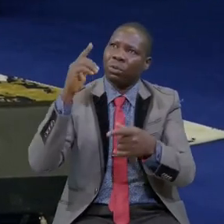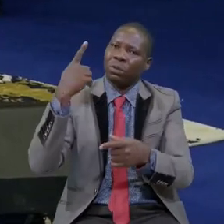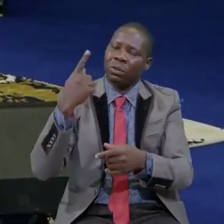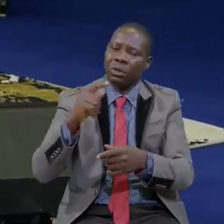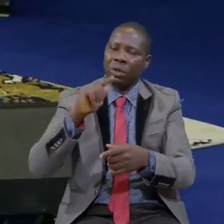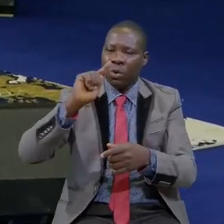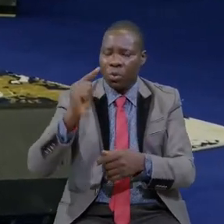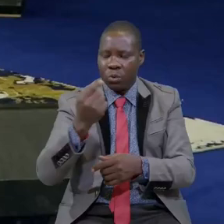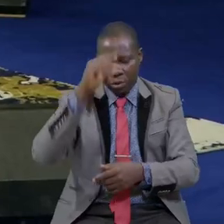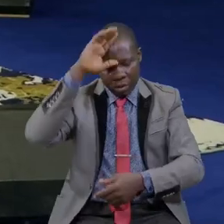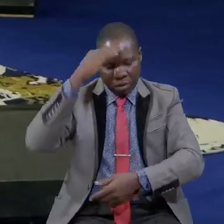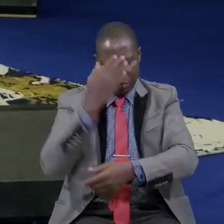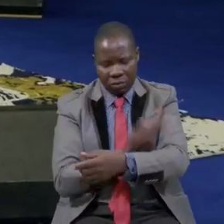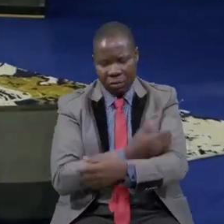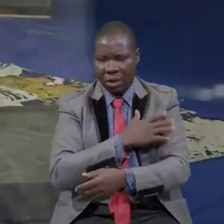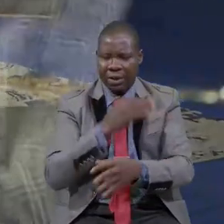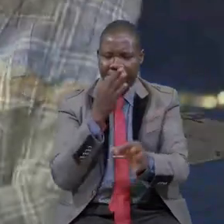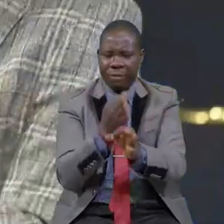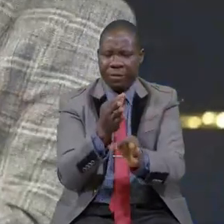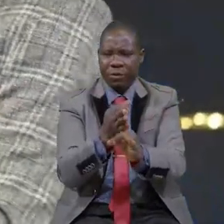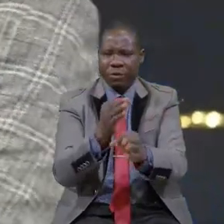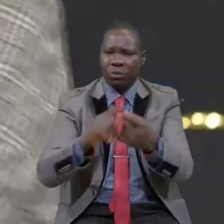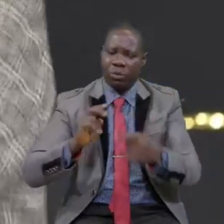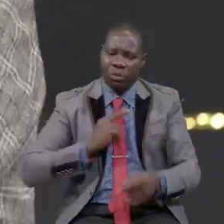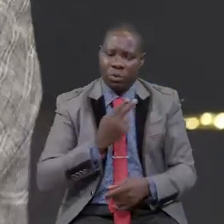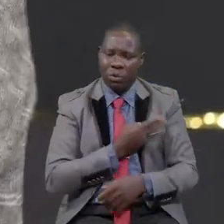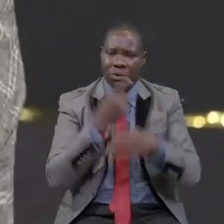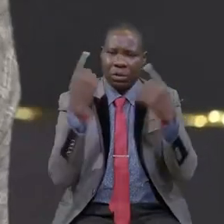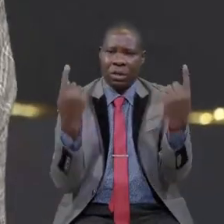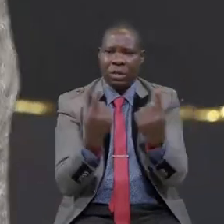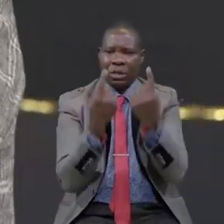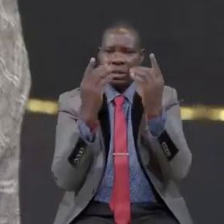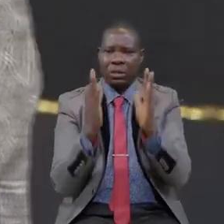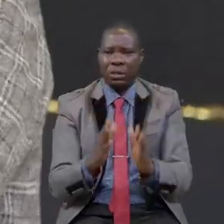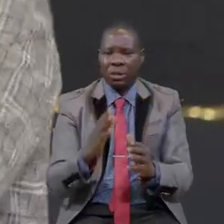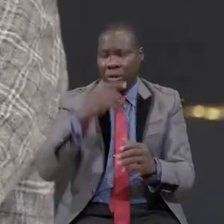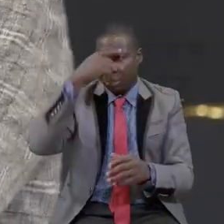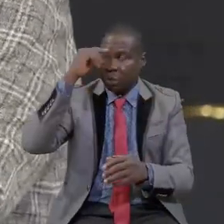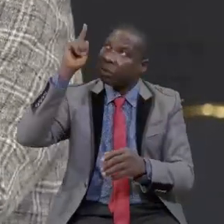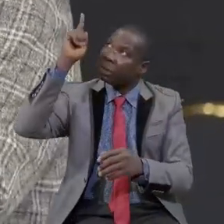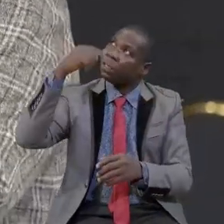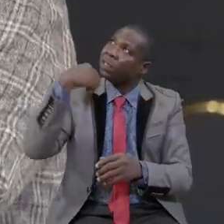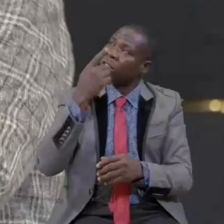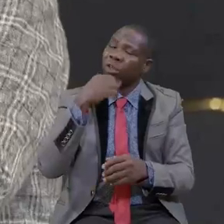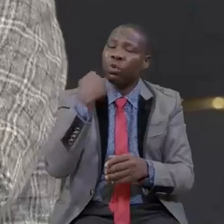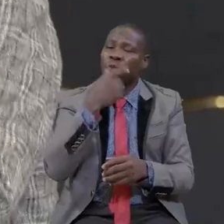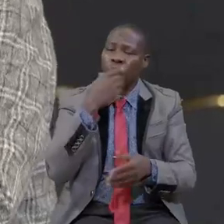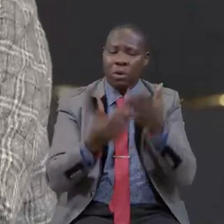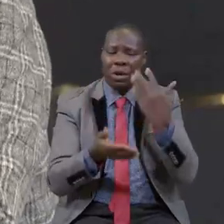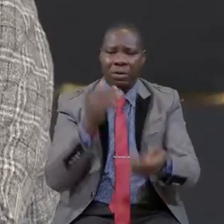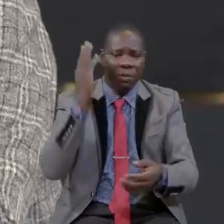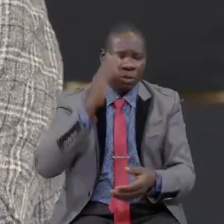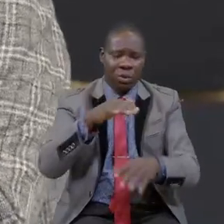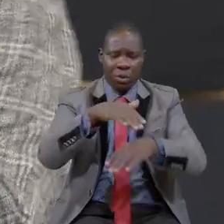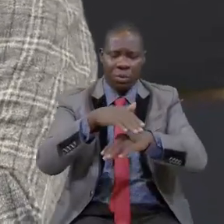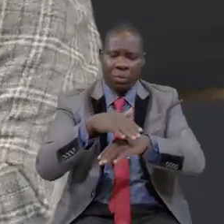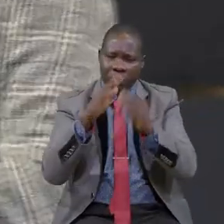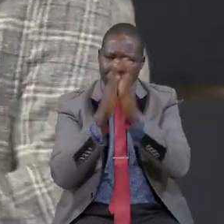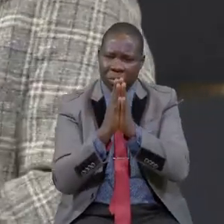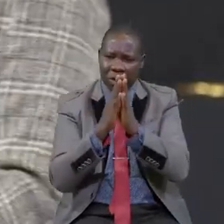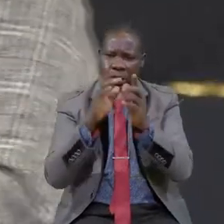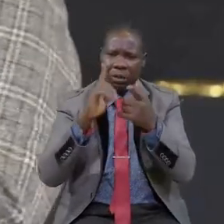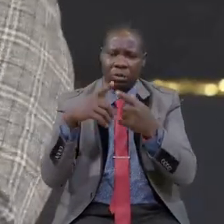fidèle envers nous les pécheurs. Parce qu'il a dit, quiconque invoquera le nom du